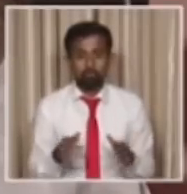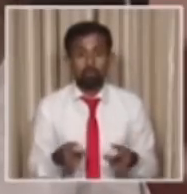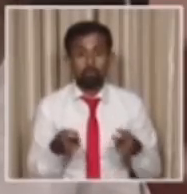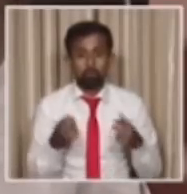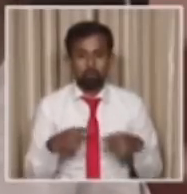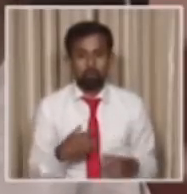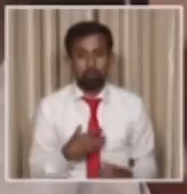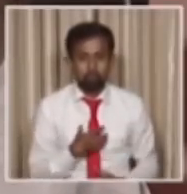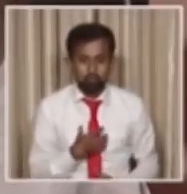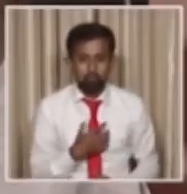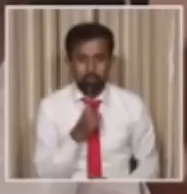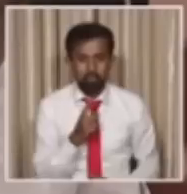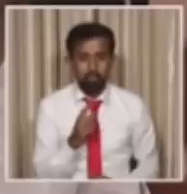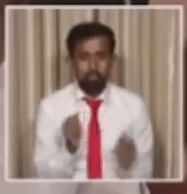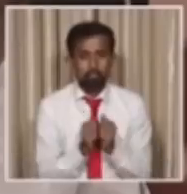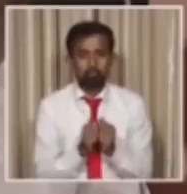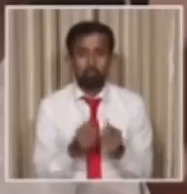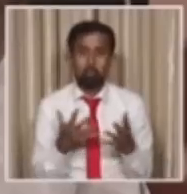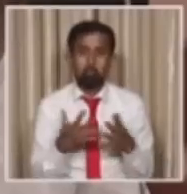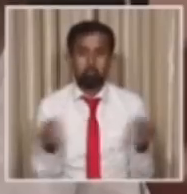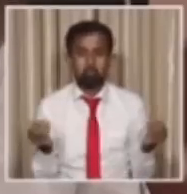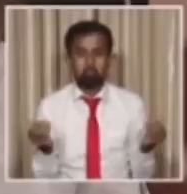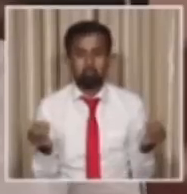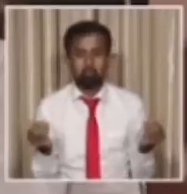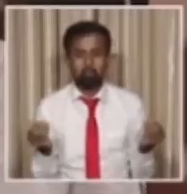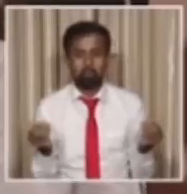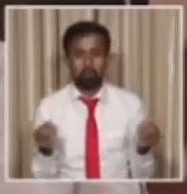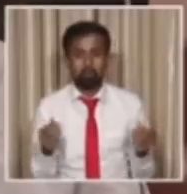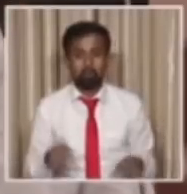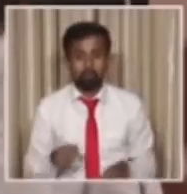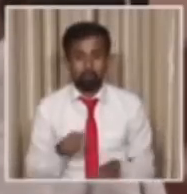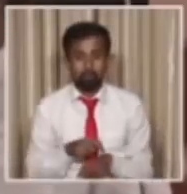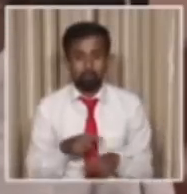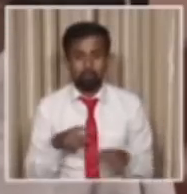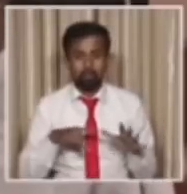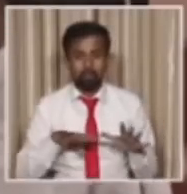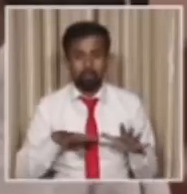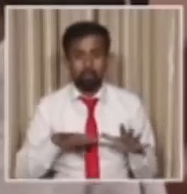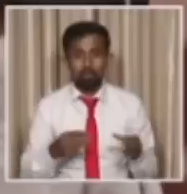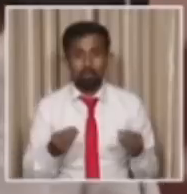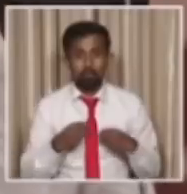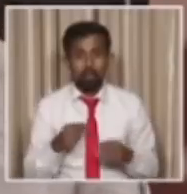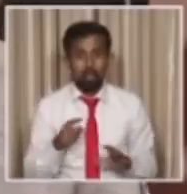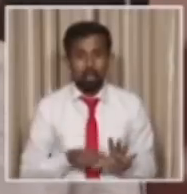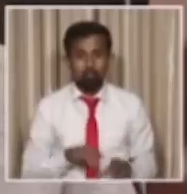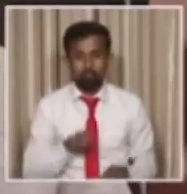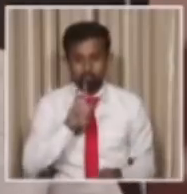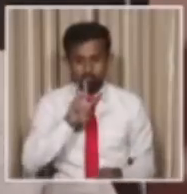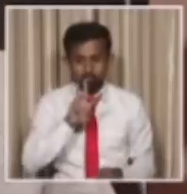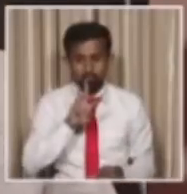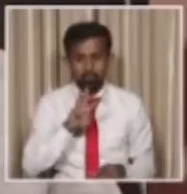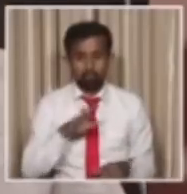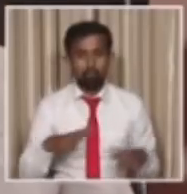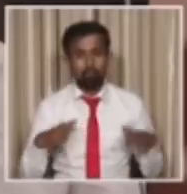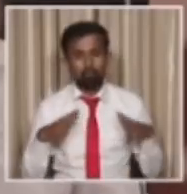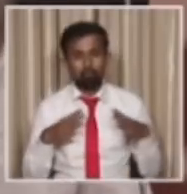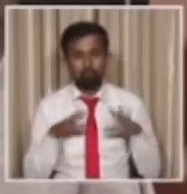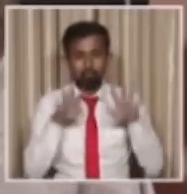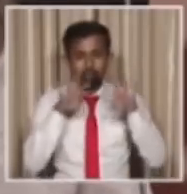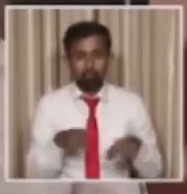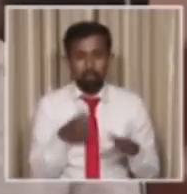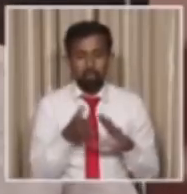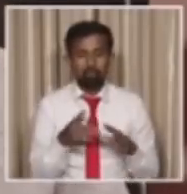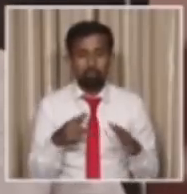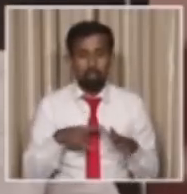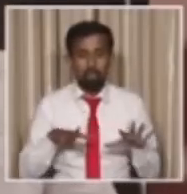දුක හිතන කතාවක් ඉන්ටඩික් විතරක් නෙමෙයි. දැන් ඇප ලබාගෙන අවුරුදු 3ක් නිකරුණේ හිරේ ඉඳලා